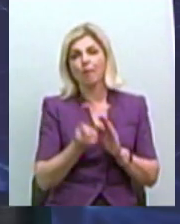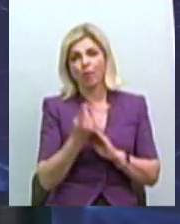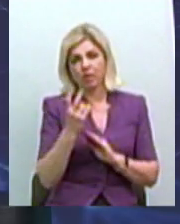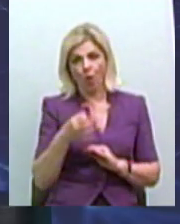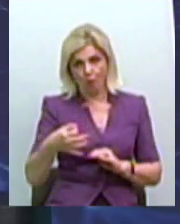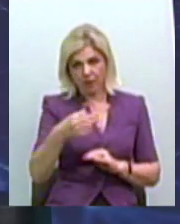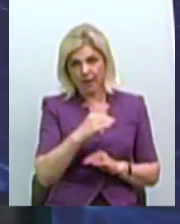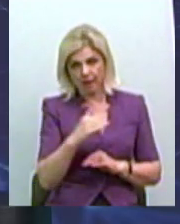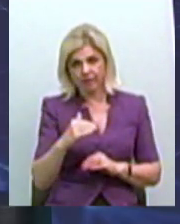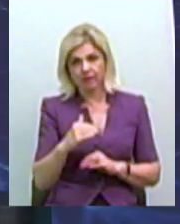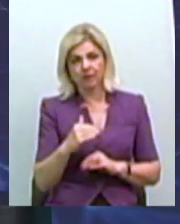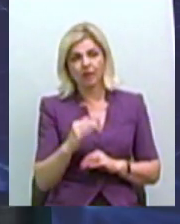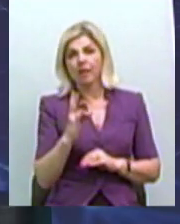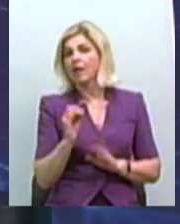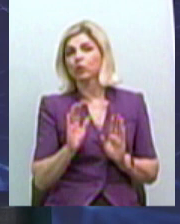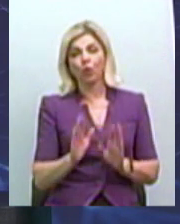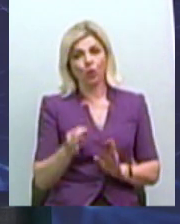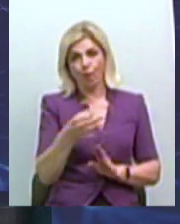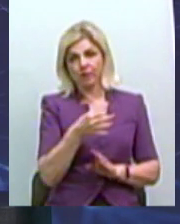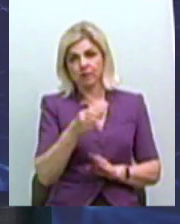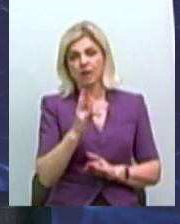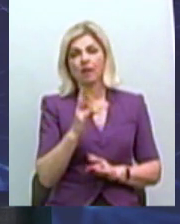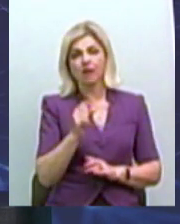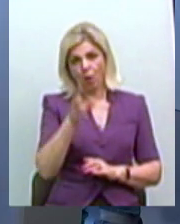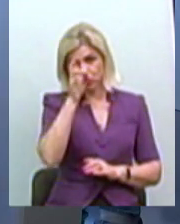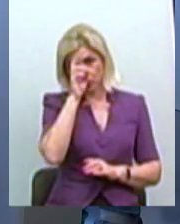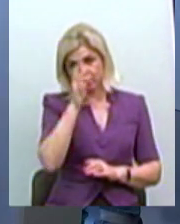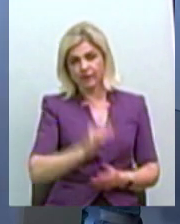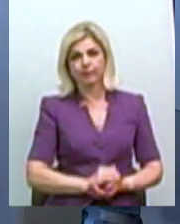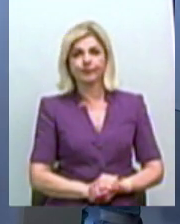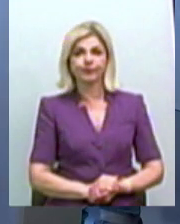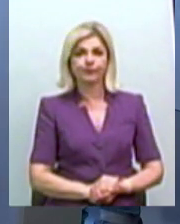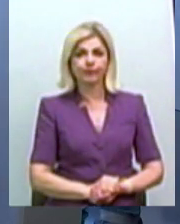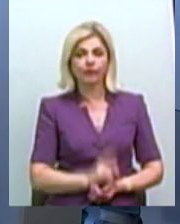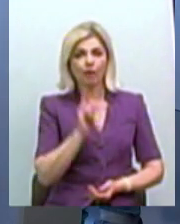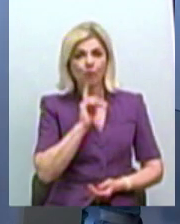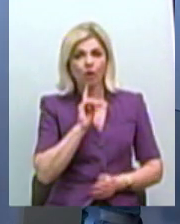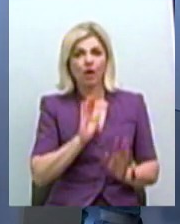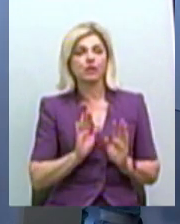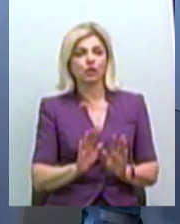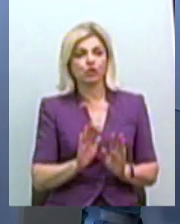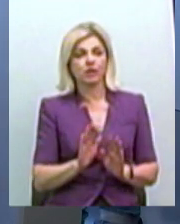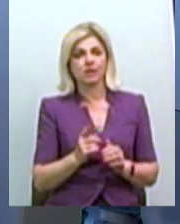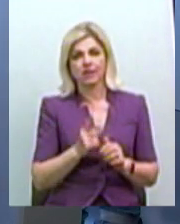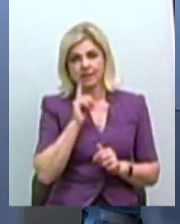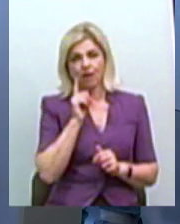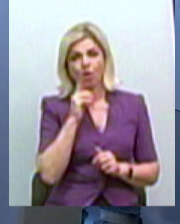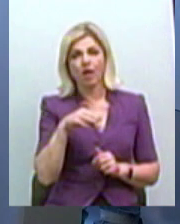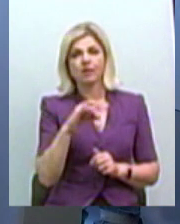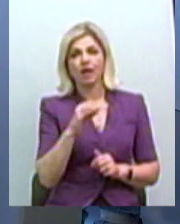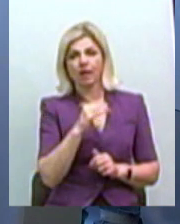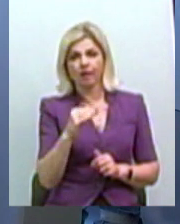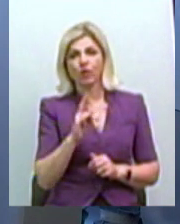рівні? І не только на областному, но и на государственном. Тобто поки що лише так званий зелений тариф для тих, хто